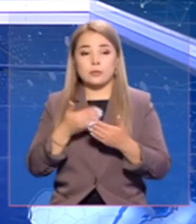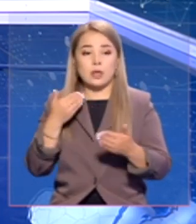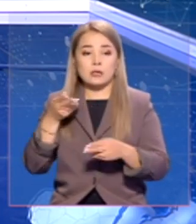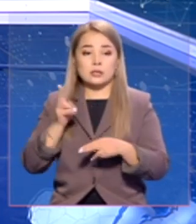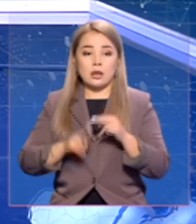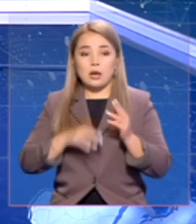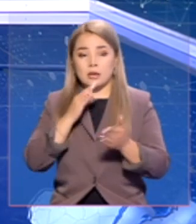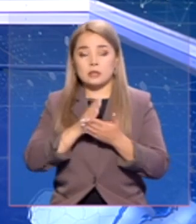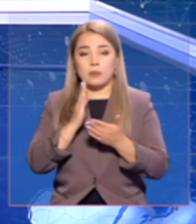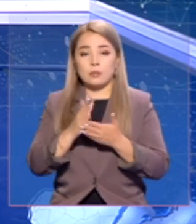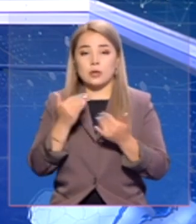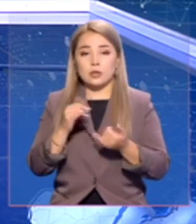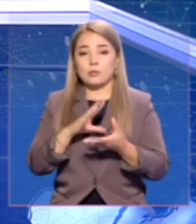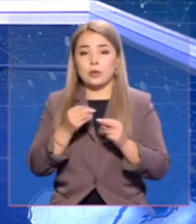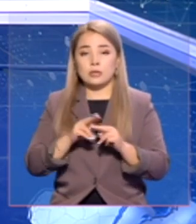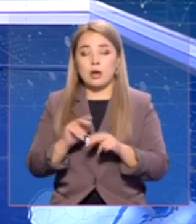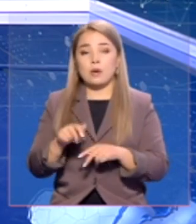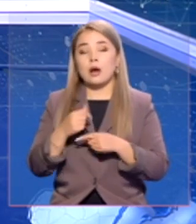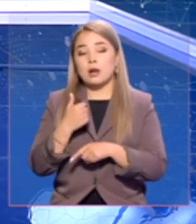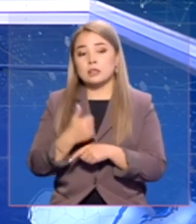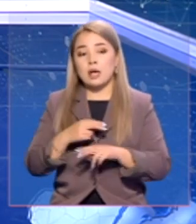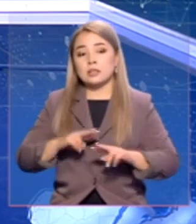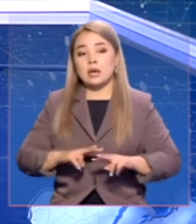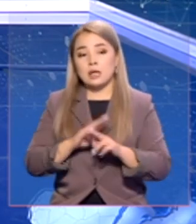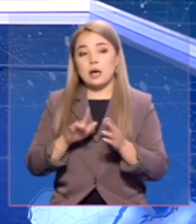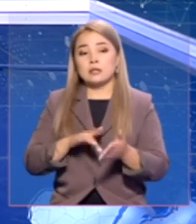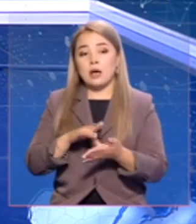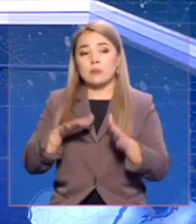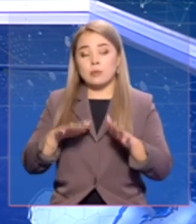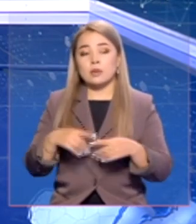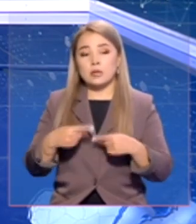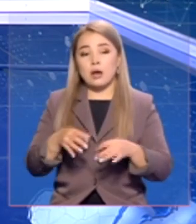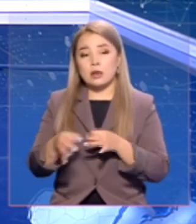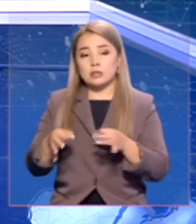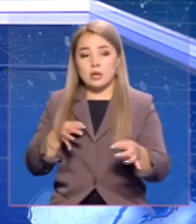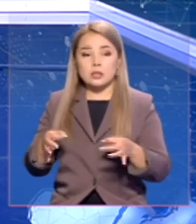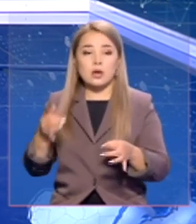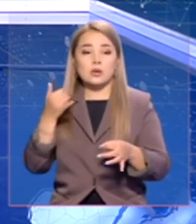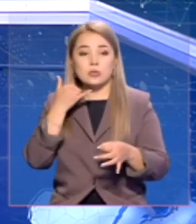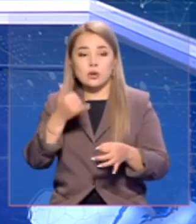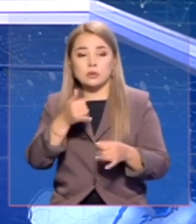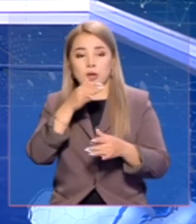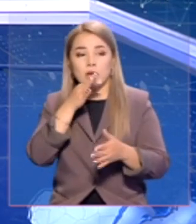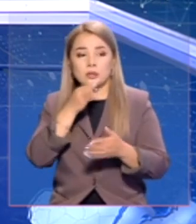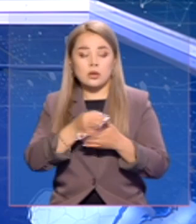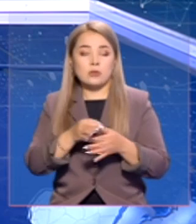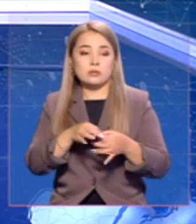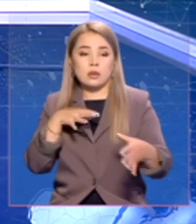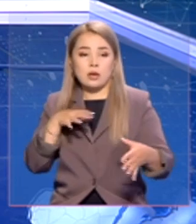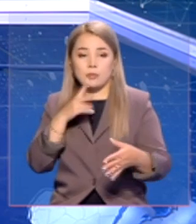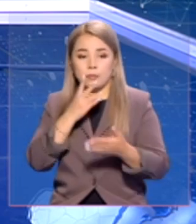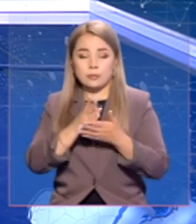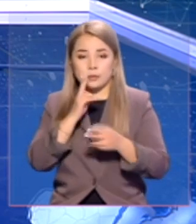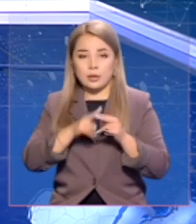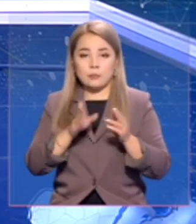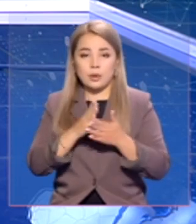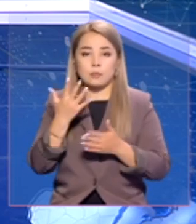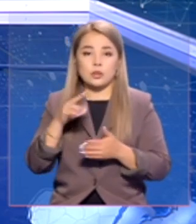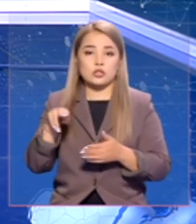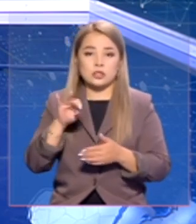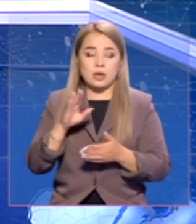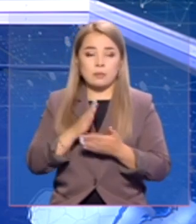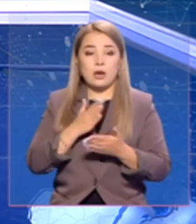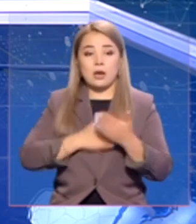таусылып қалады. Ауыл түгіл бас қаланың біраз ауданында байланыс аясынан тыс жерде жүретініміз тағы бар. 5G